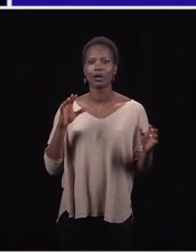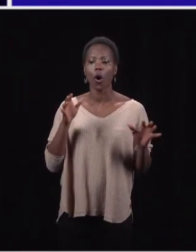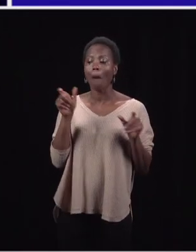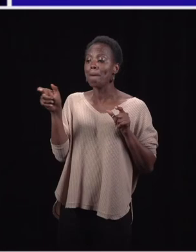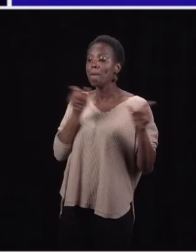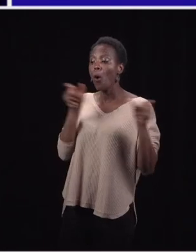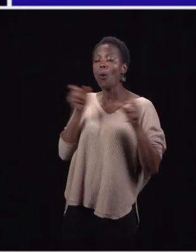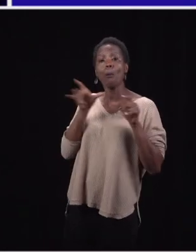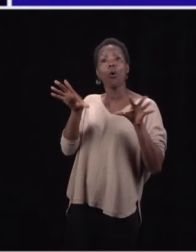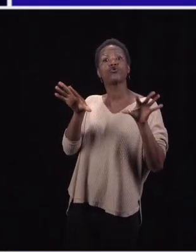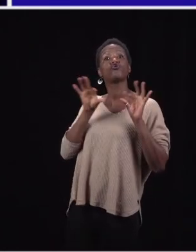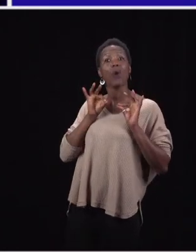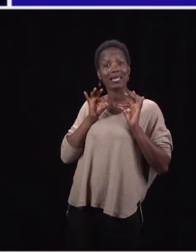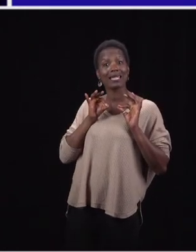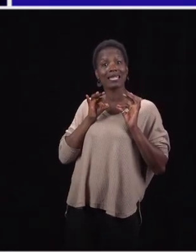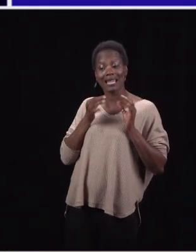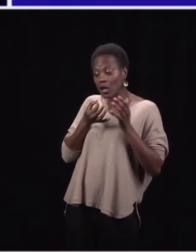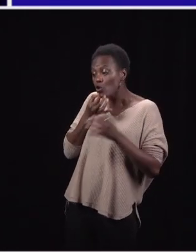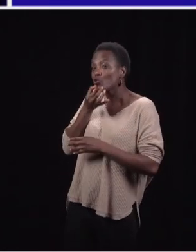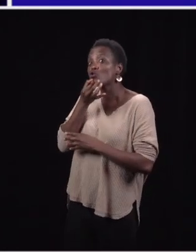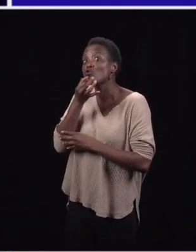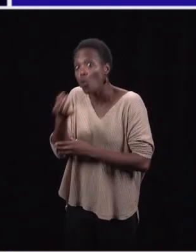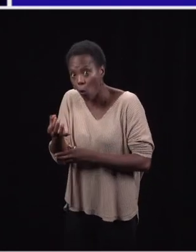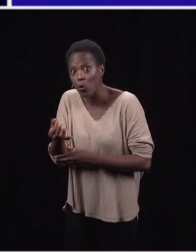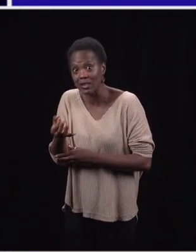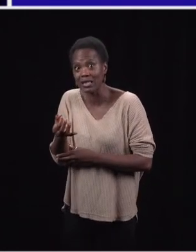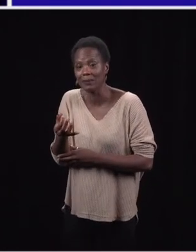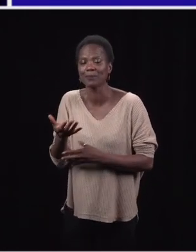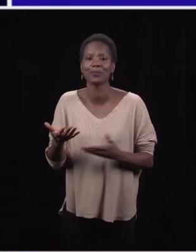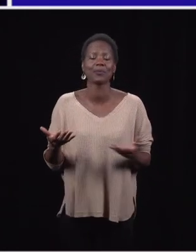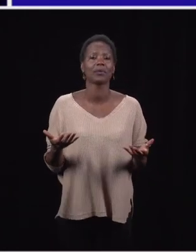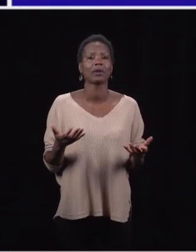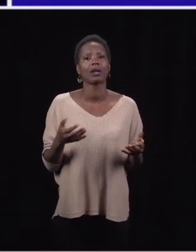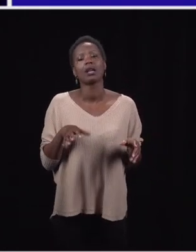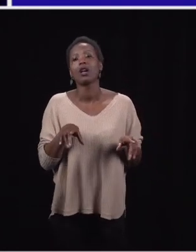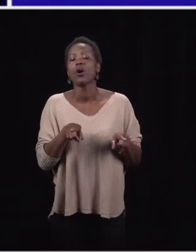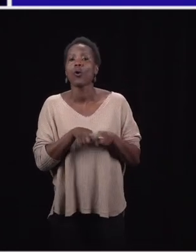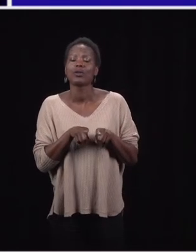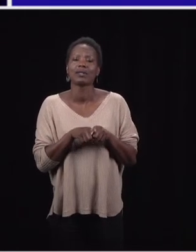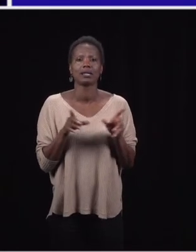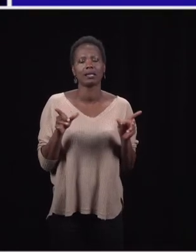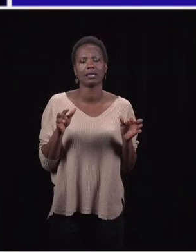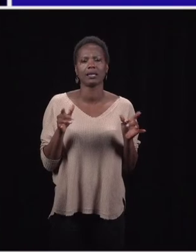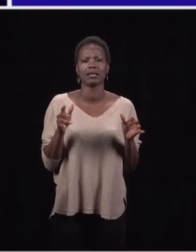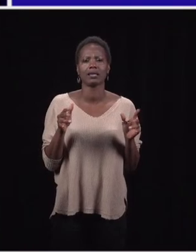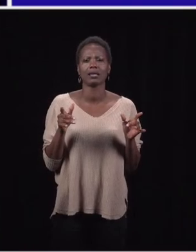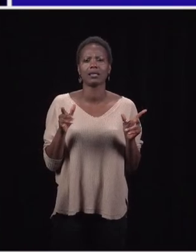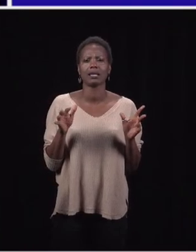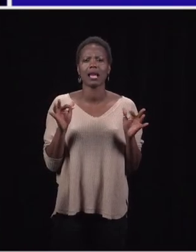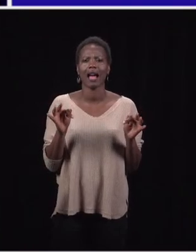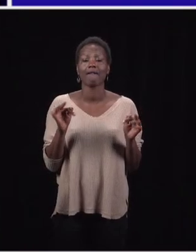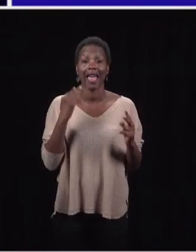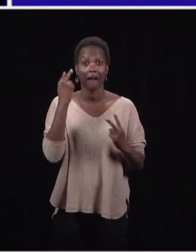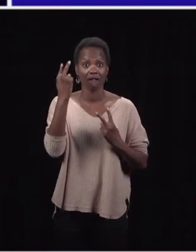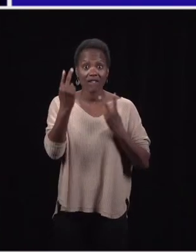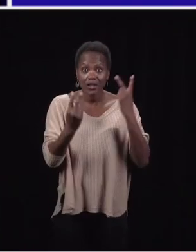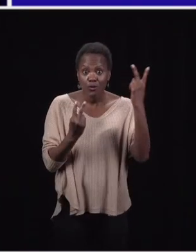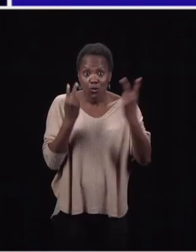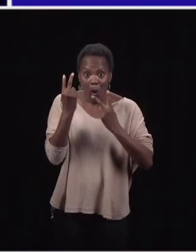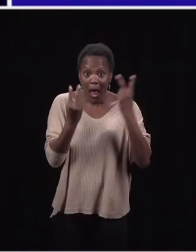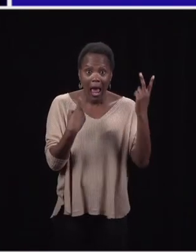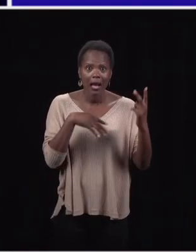des mots quel message est-ce qu'on veut faire passer lorsqu'on parle et enfin un aspect bien sûr visuel avec